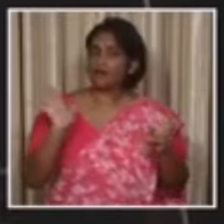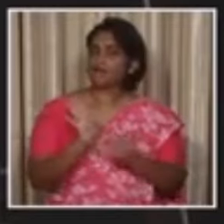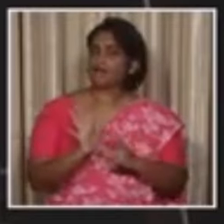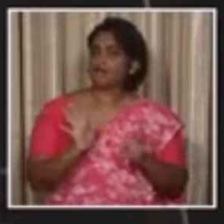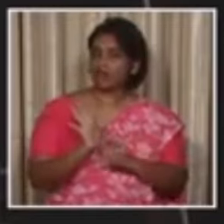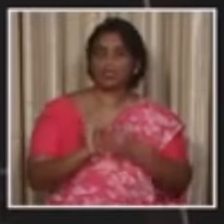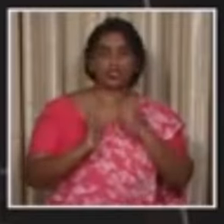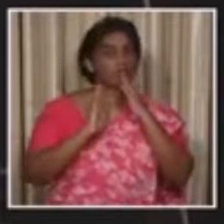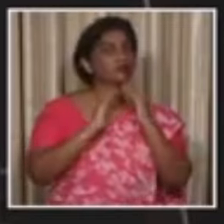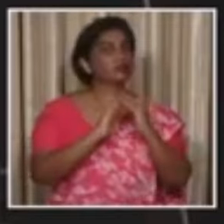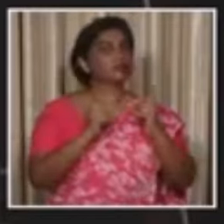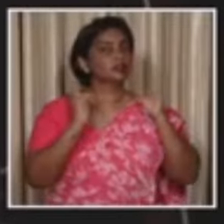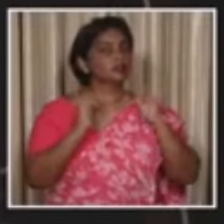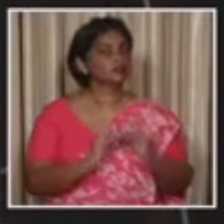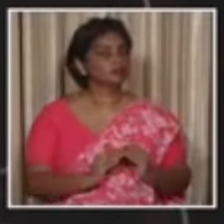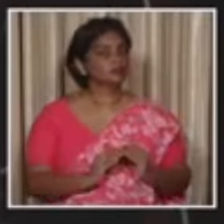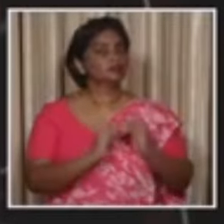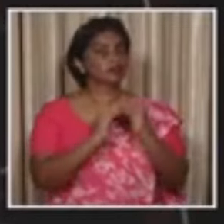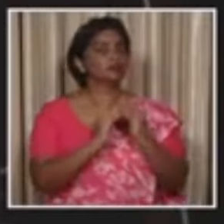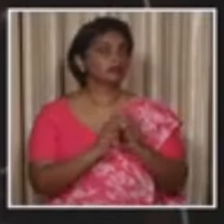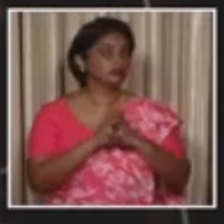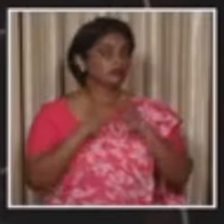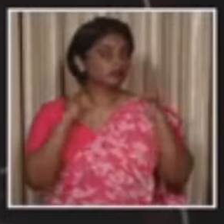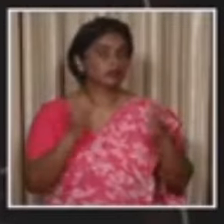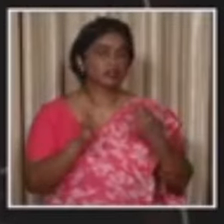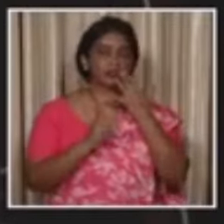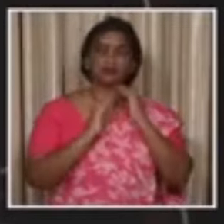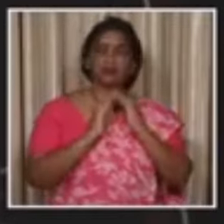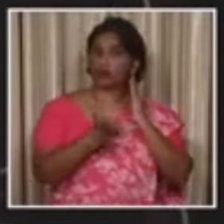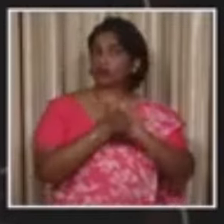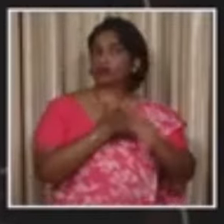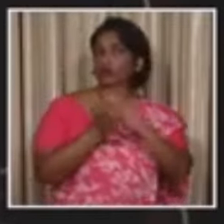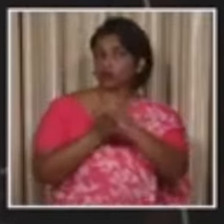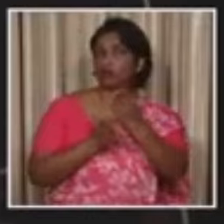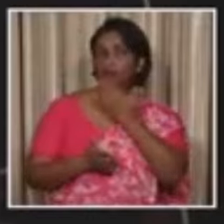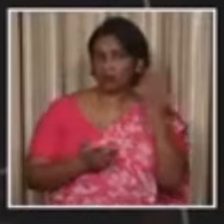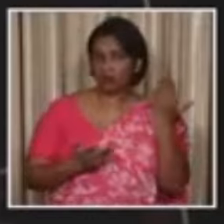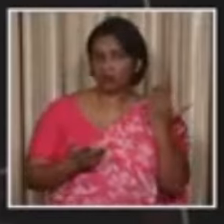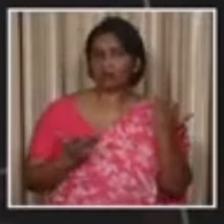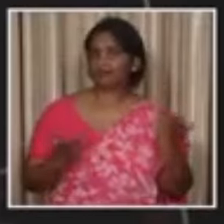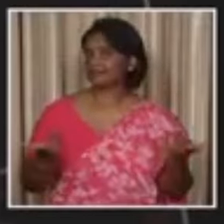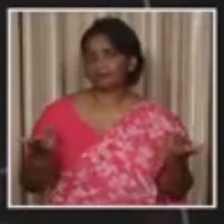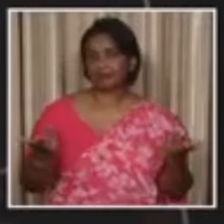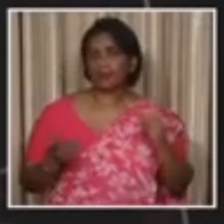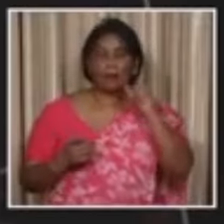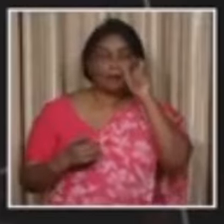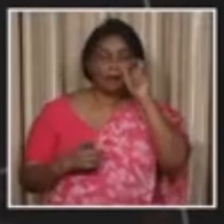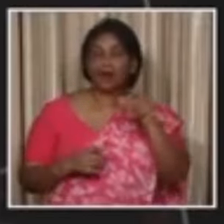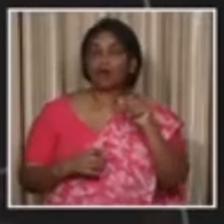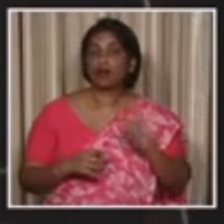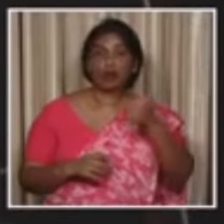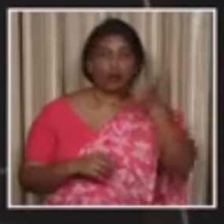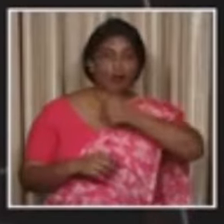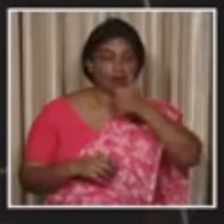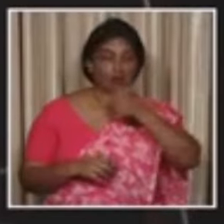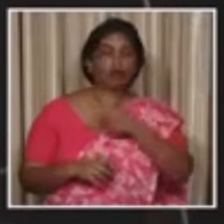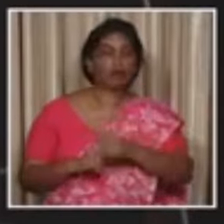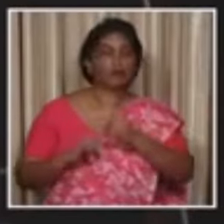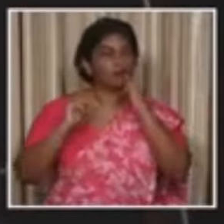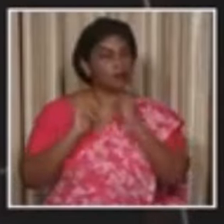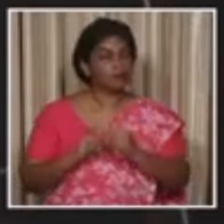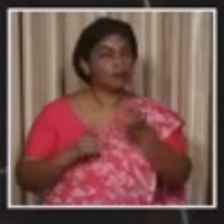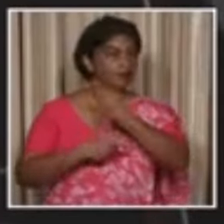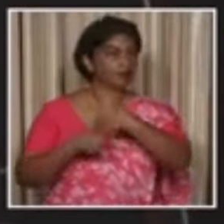ග්‍රාමීය පාසල්වල ක්‍රීඩාව නංවන්න කොච්චර පාසල් ප්‍රමාණයට උදව් කරන්න පුළුවන්ද? නෑ, බලන්නේ මේ හොරකම් කරන තක්කඩි